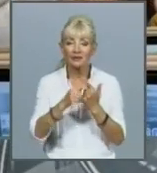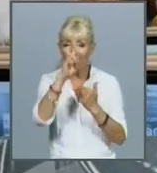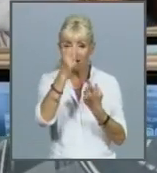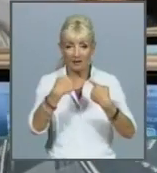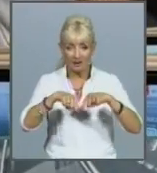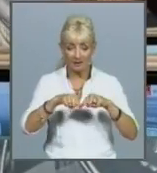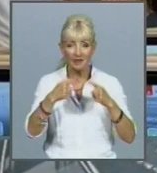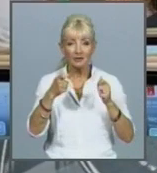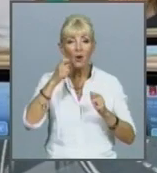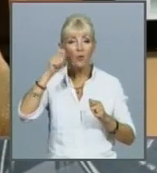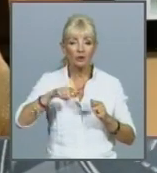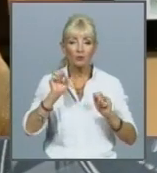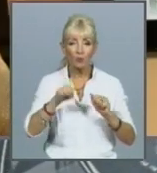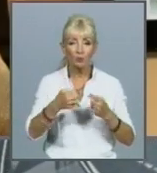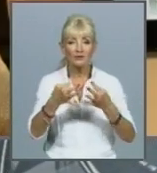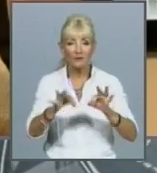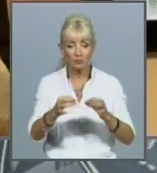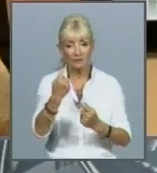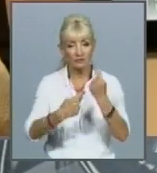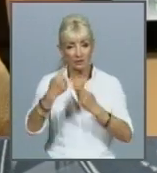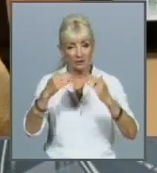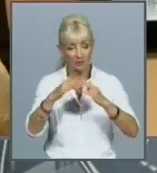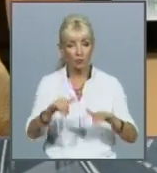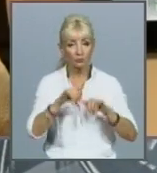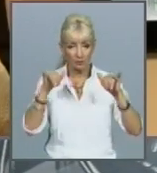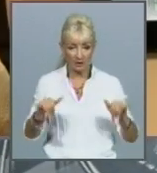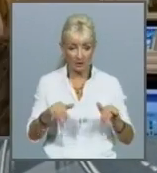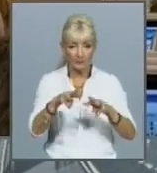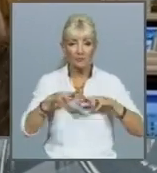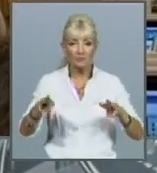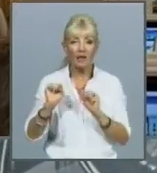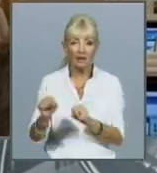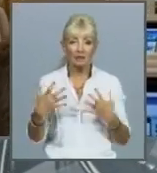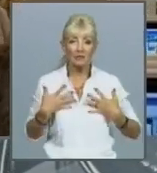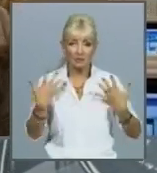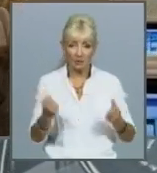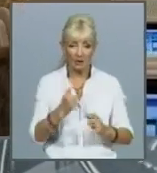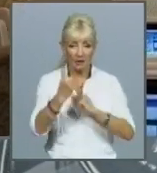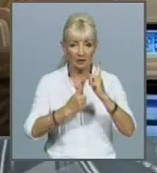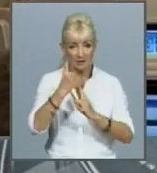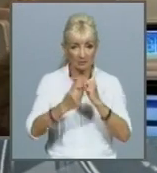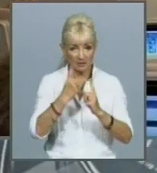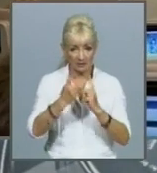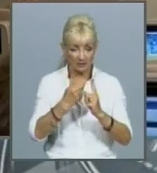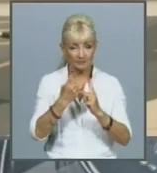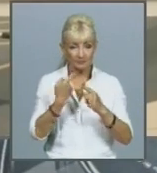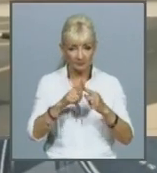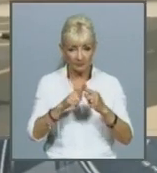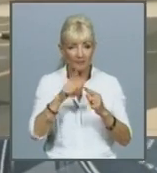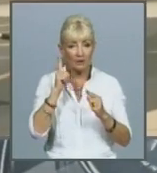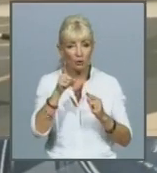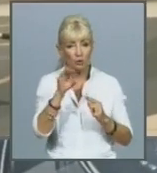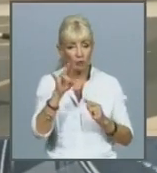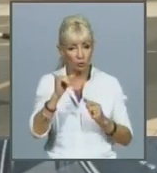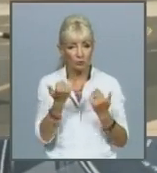яких українці можуть вільно повертатися додому, збільшилася. Міністерство охорони здоров'я змінило критерії зеленої зони. Тепер,